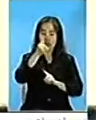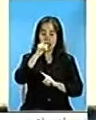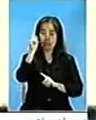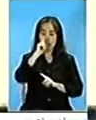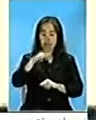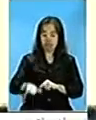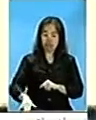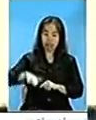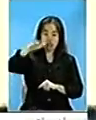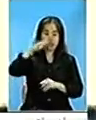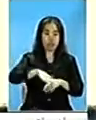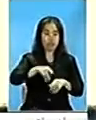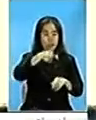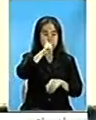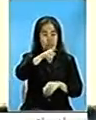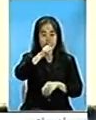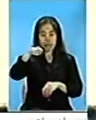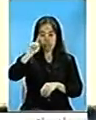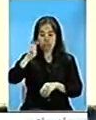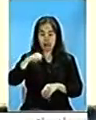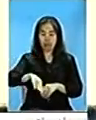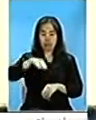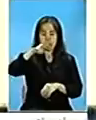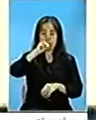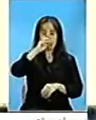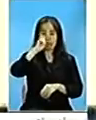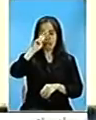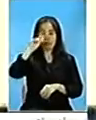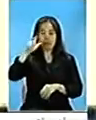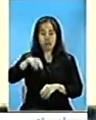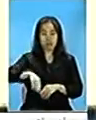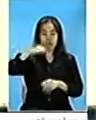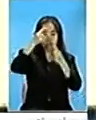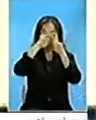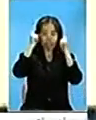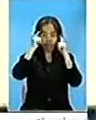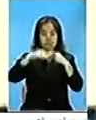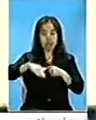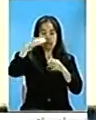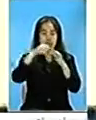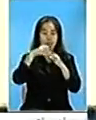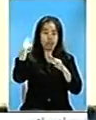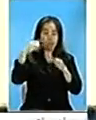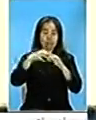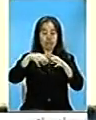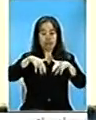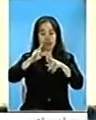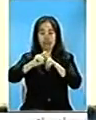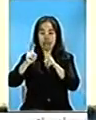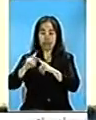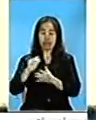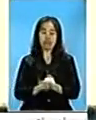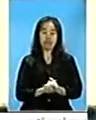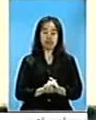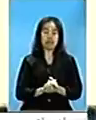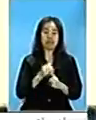ถมมัธยมมหาวิทยาลัยภาคเอกชนภาคประชาสังคมกลุ่มสตรีต่างๆเหล่านั้นแ